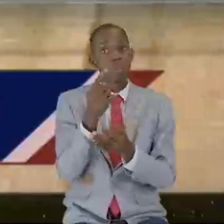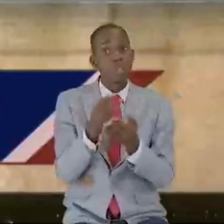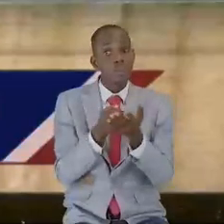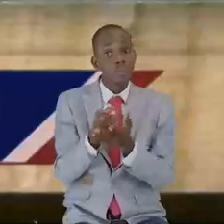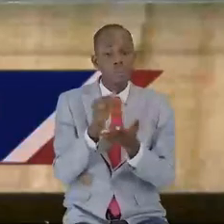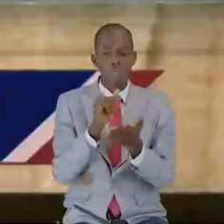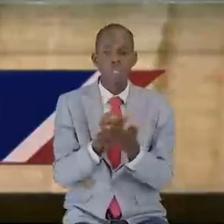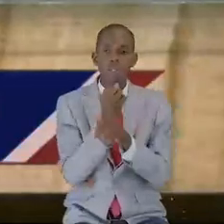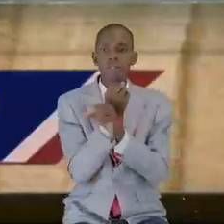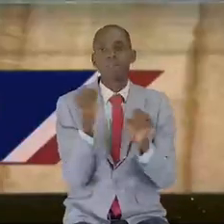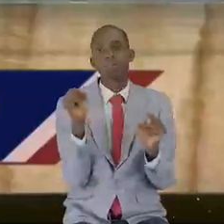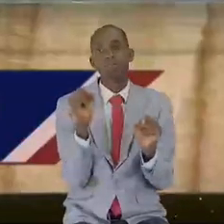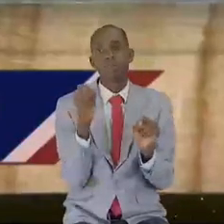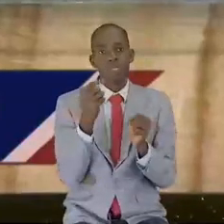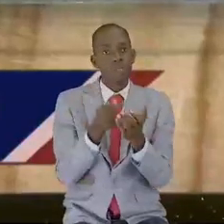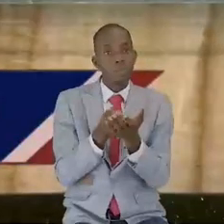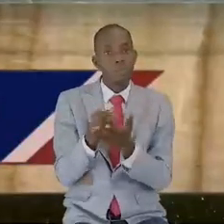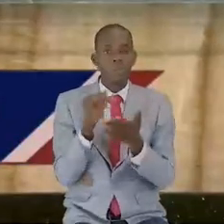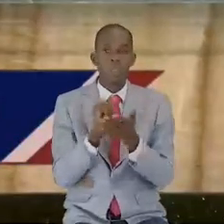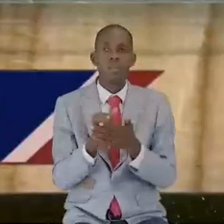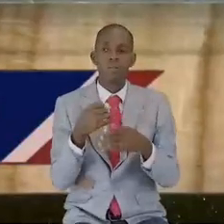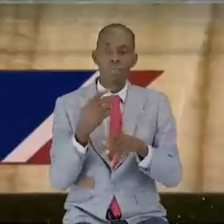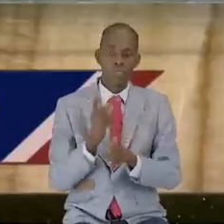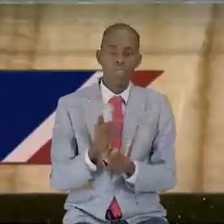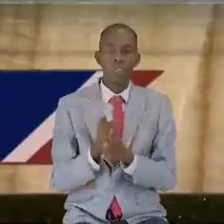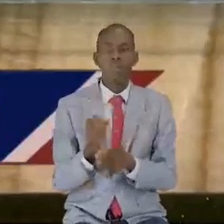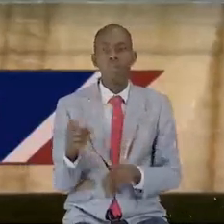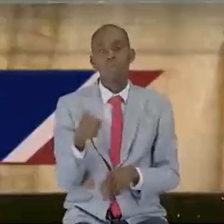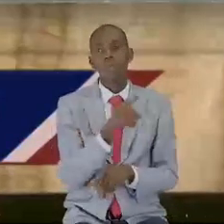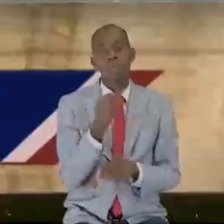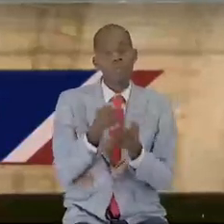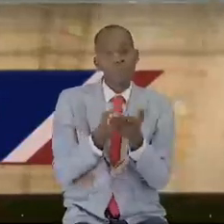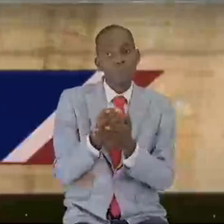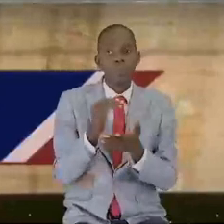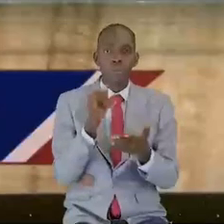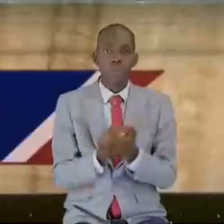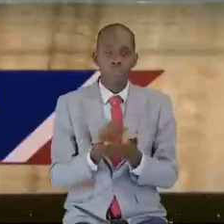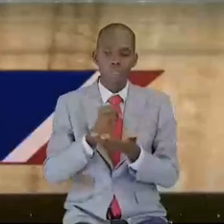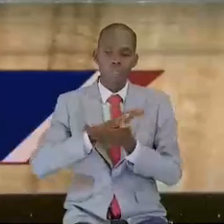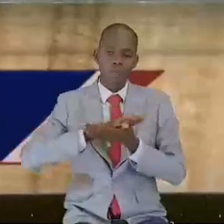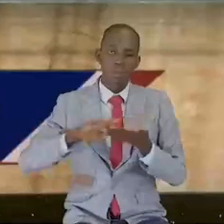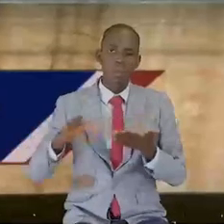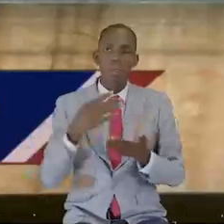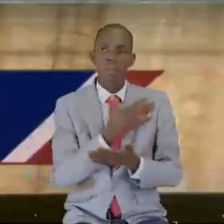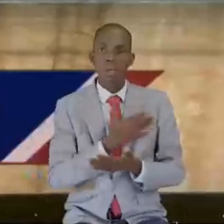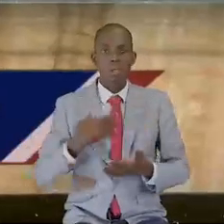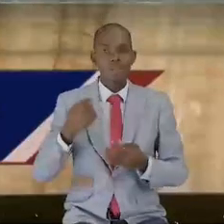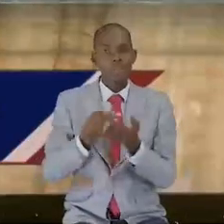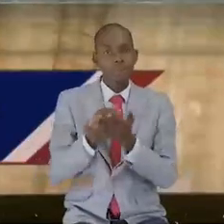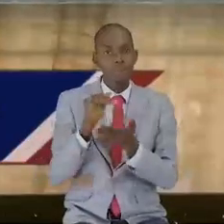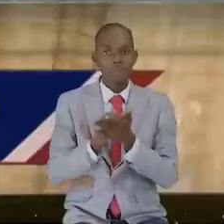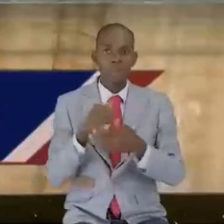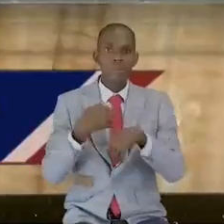vérité qui sauve, la vérité qui soutient, la vérité qui sanctifie, la vérité